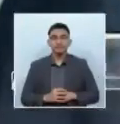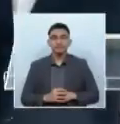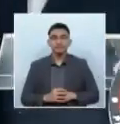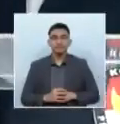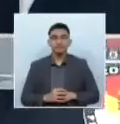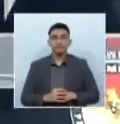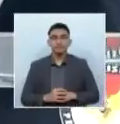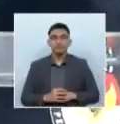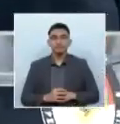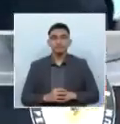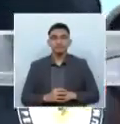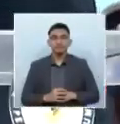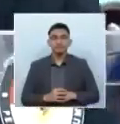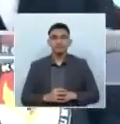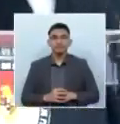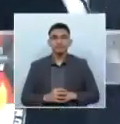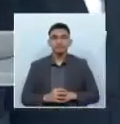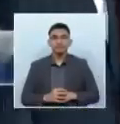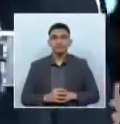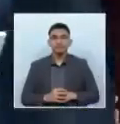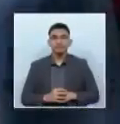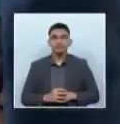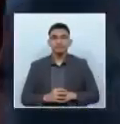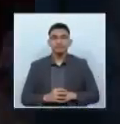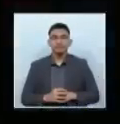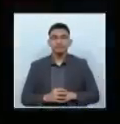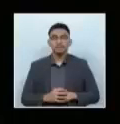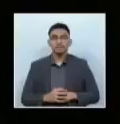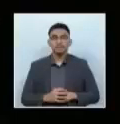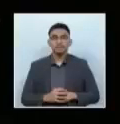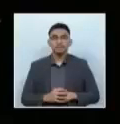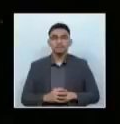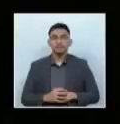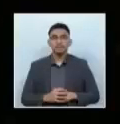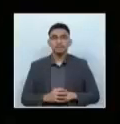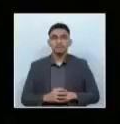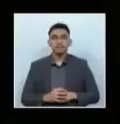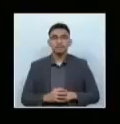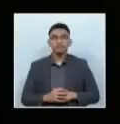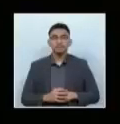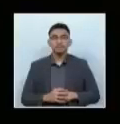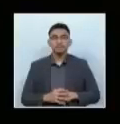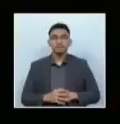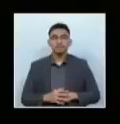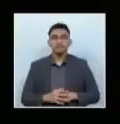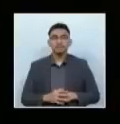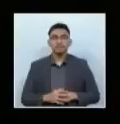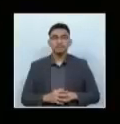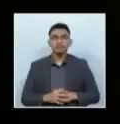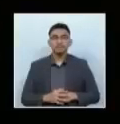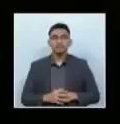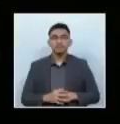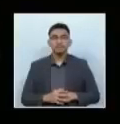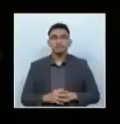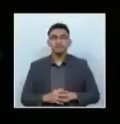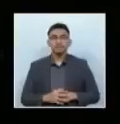adalah berbicara tentang Pak Anies atau menyinggung tentang Pak Anies. Bisa jadi dia menyinggung Pak Anies dan Pak Ganjar sekaligus atau Pak Anies dengan Pak